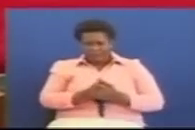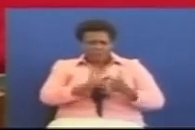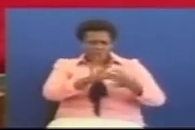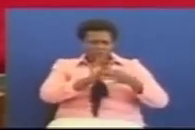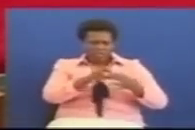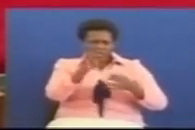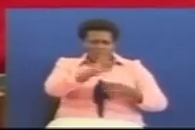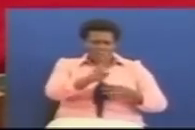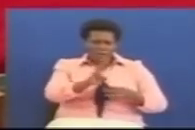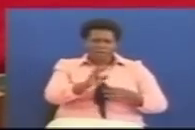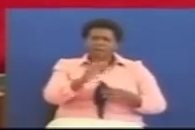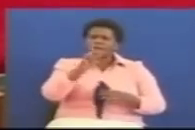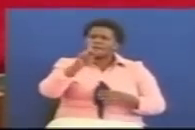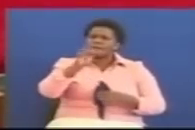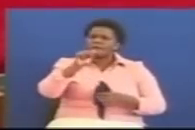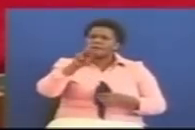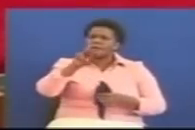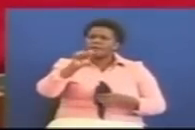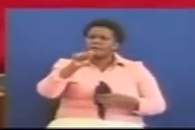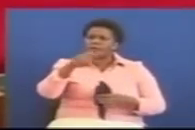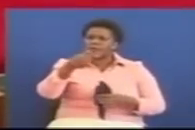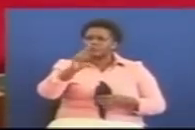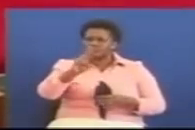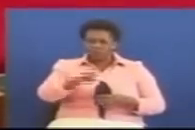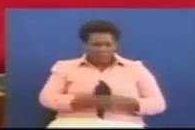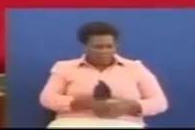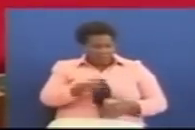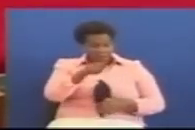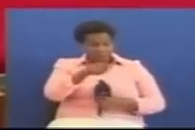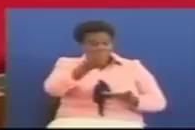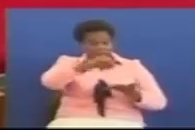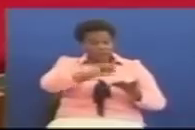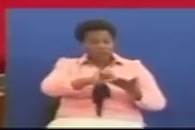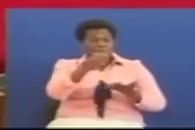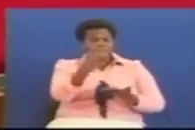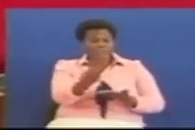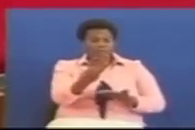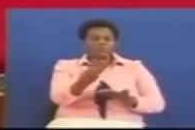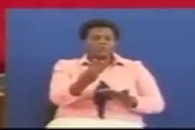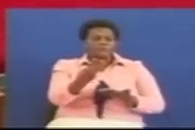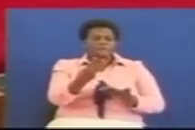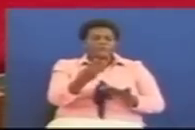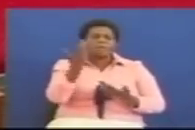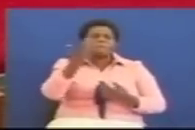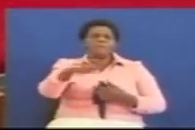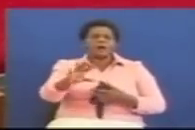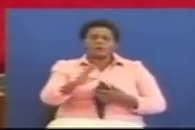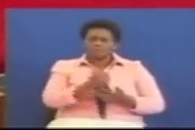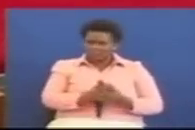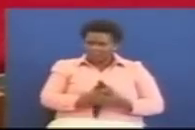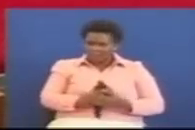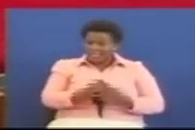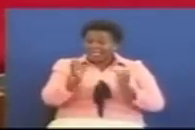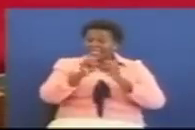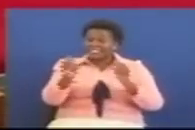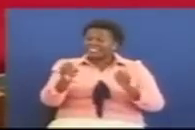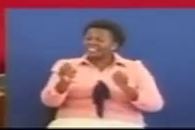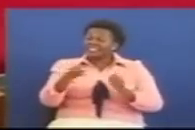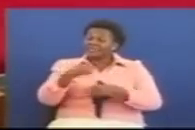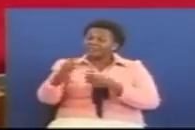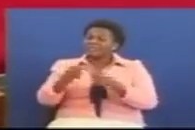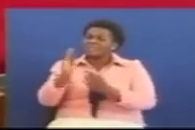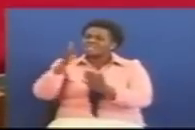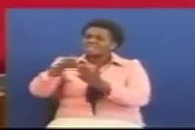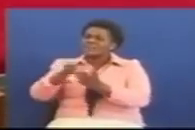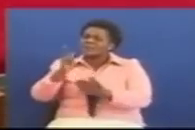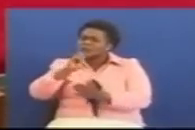Karatu ambao unatoa huduma katika vituo vitatu vya kuchotea maji, lakini kutokana na ugumu wa kijiografia haukuweza kufika kila kitongoji.